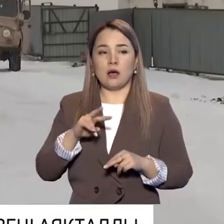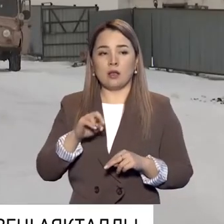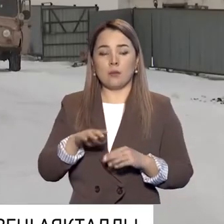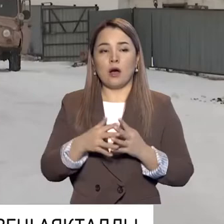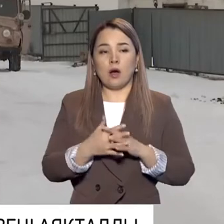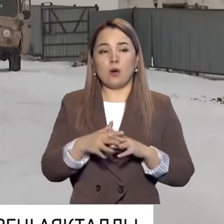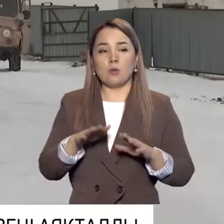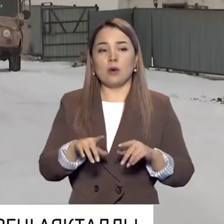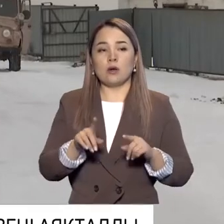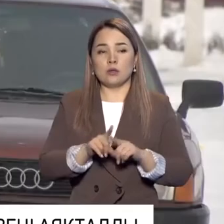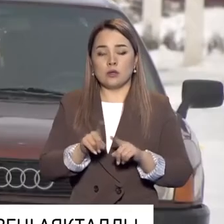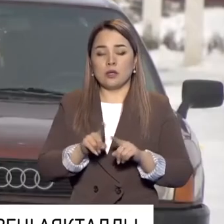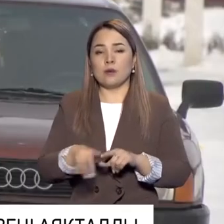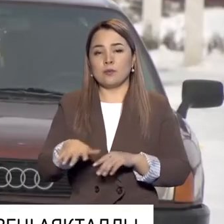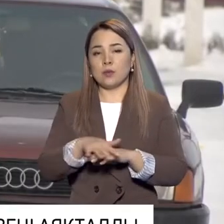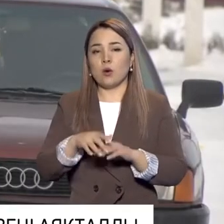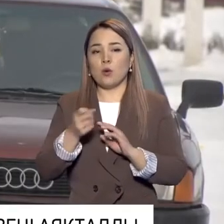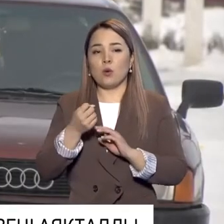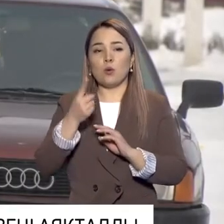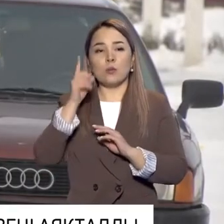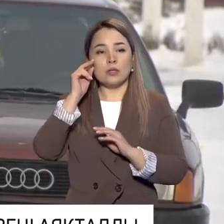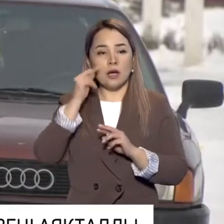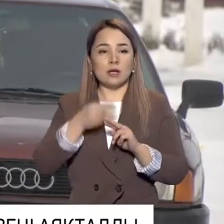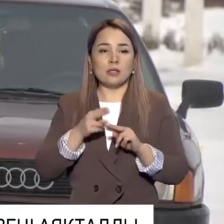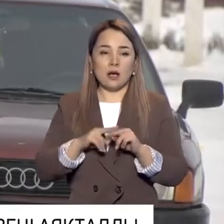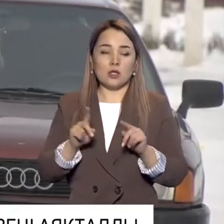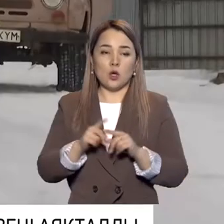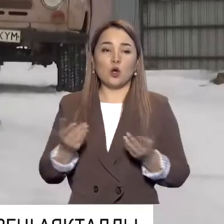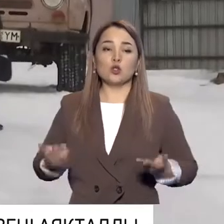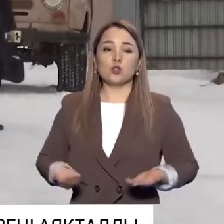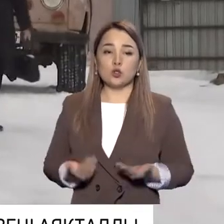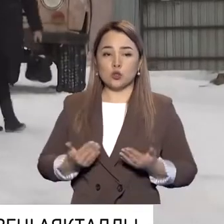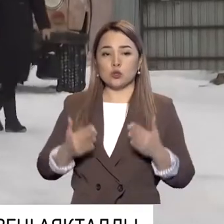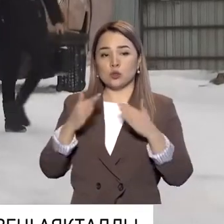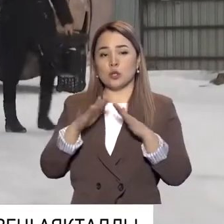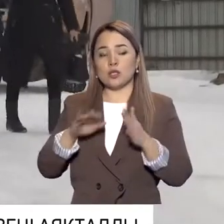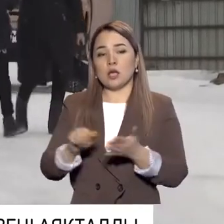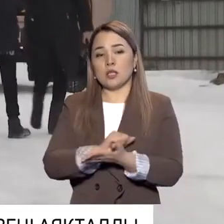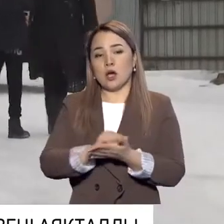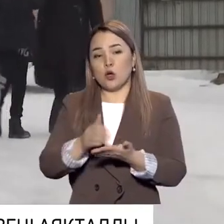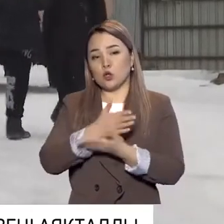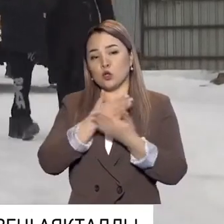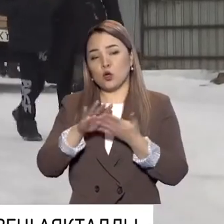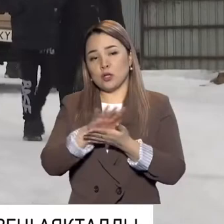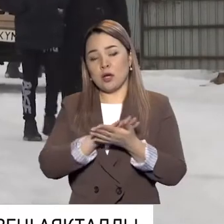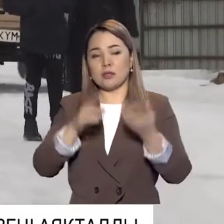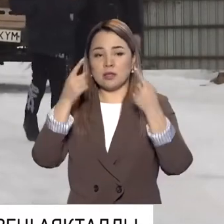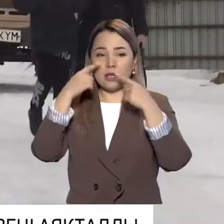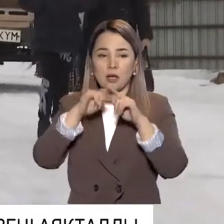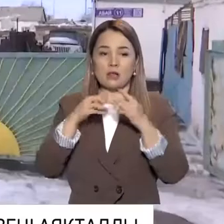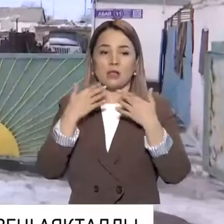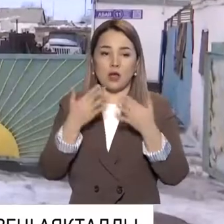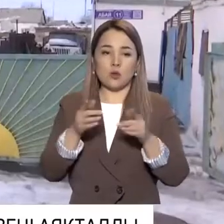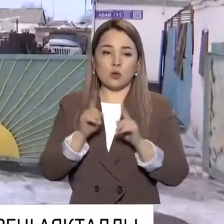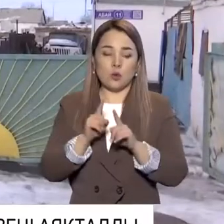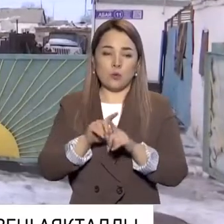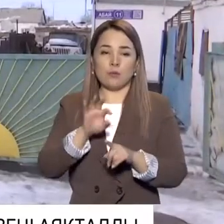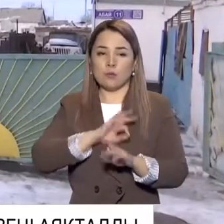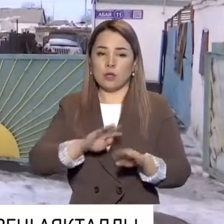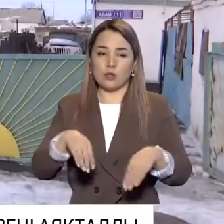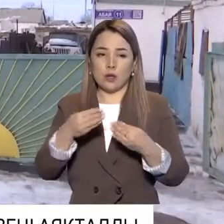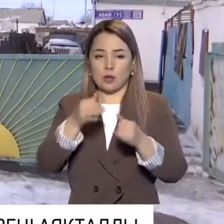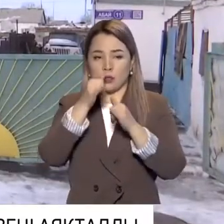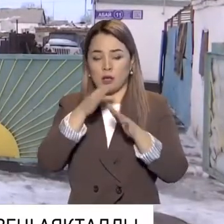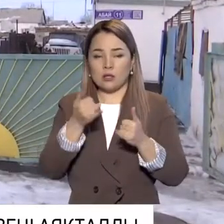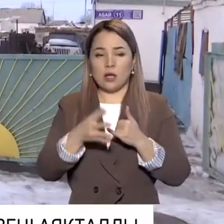үй болса, бүгінде соның тек 11-іне газ берілген. Тұрғындардың қолында баспана құжаты болмаған соң техникалық шарт қағазын беру мүмкін болмай тұр.